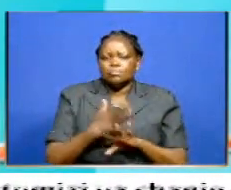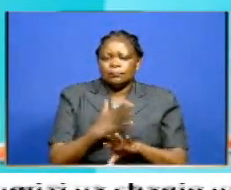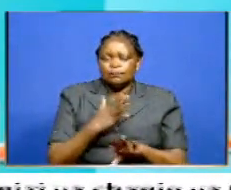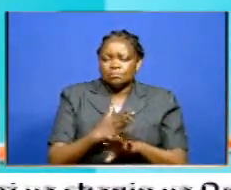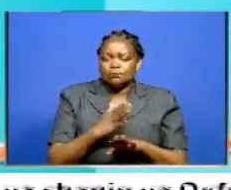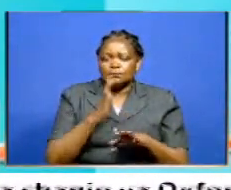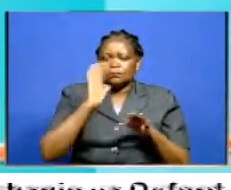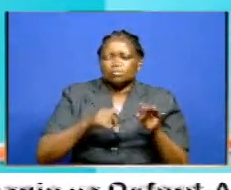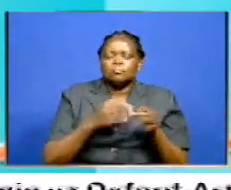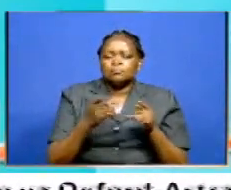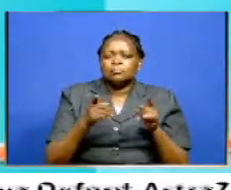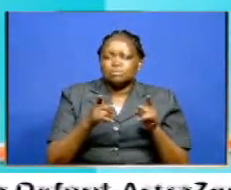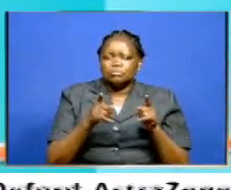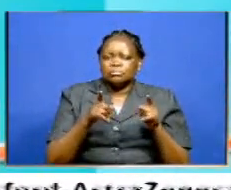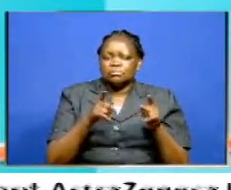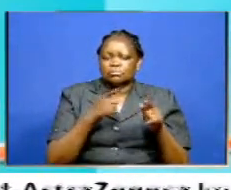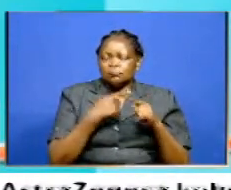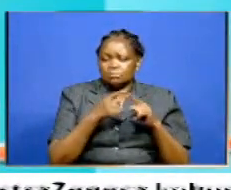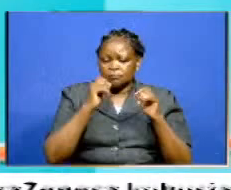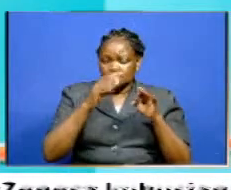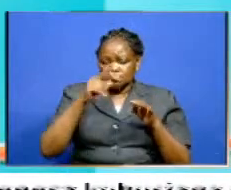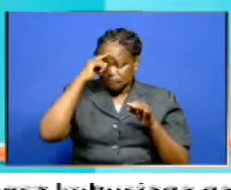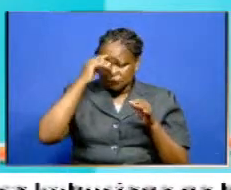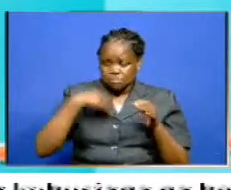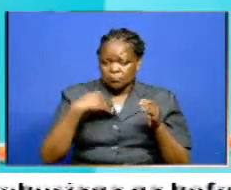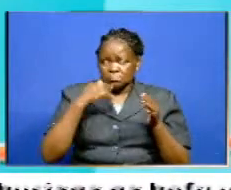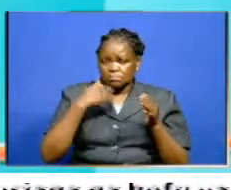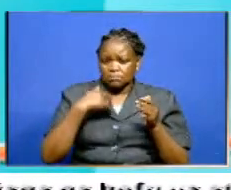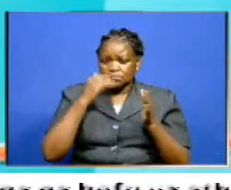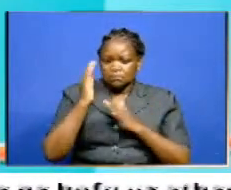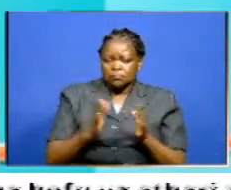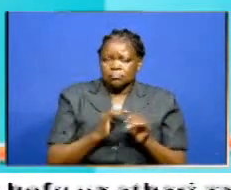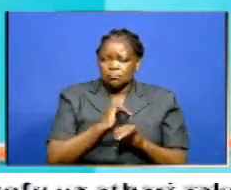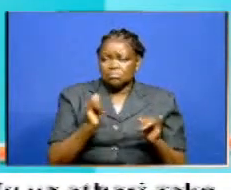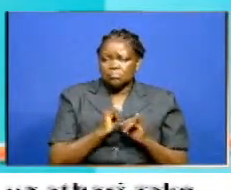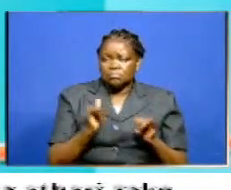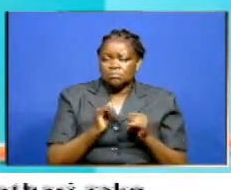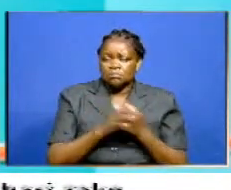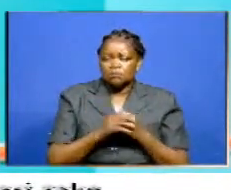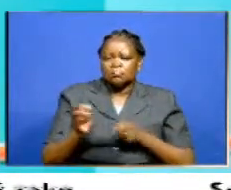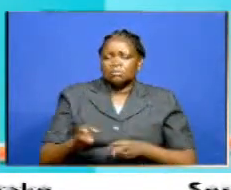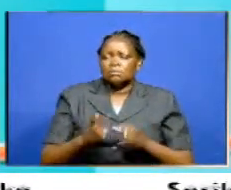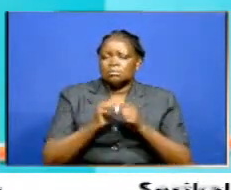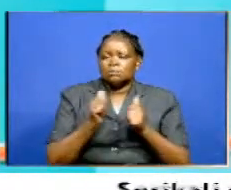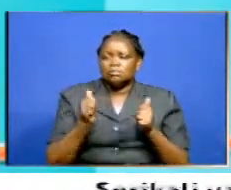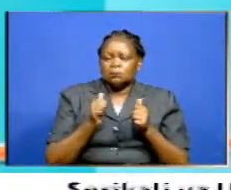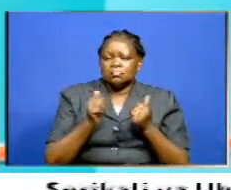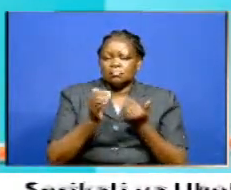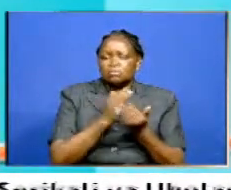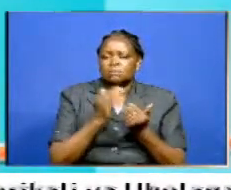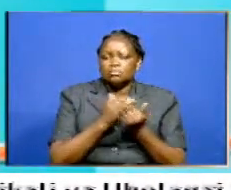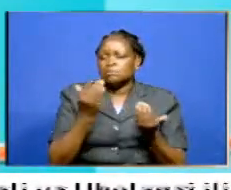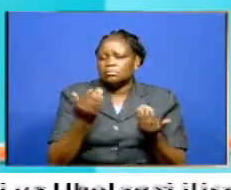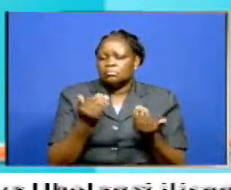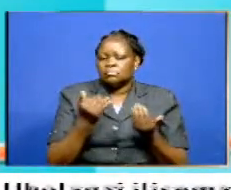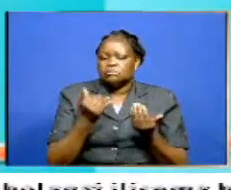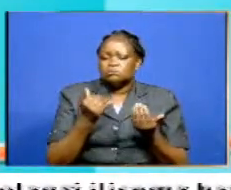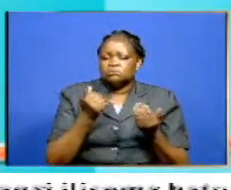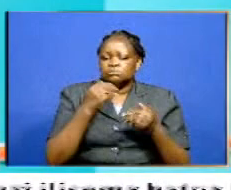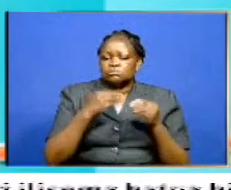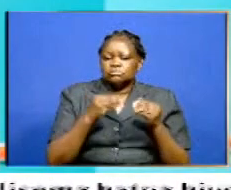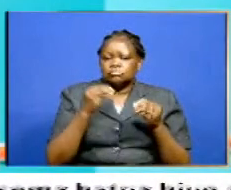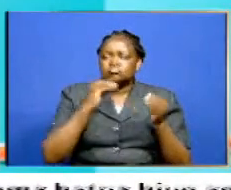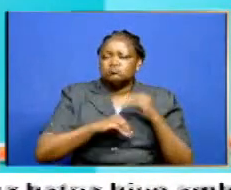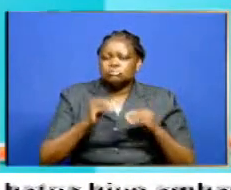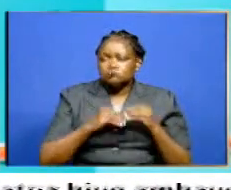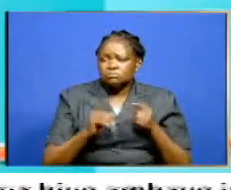huu. Kama government inaweza weka in place mbinu kadhaa za kutake care of wastage, kutake care of mambo ya ufisadi, na kumake